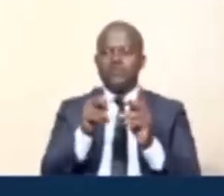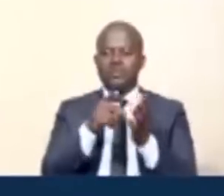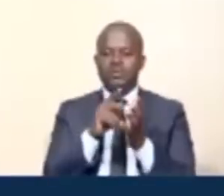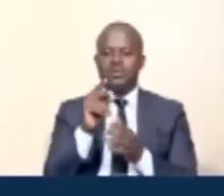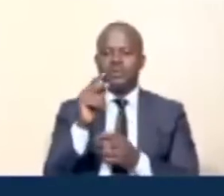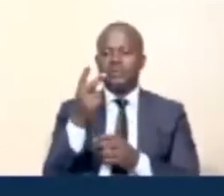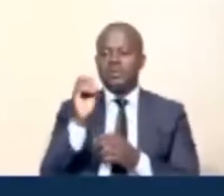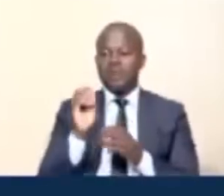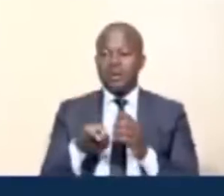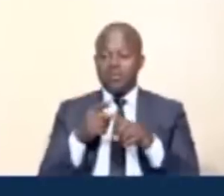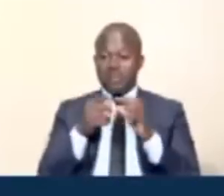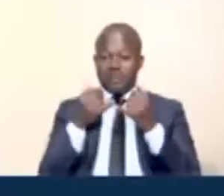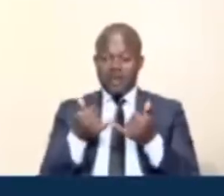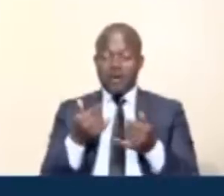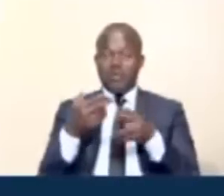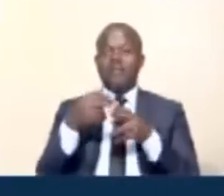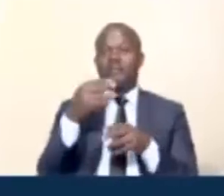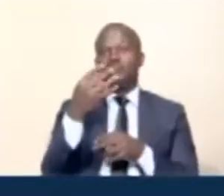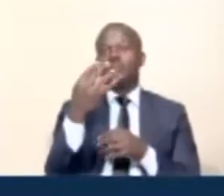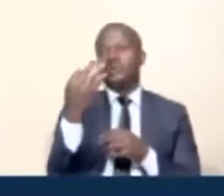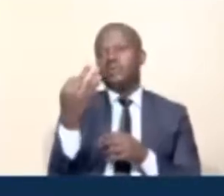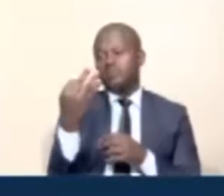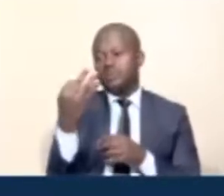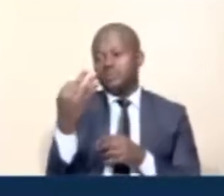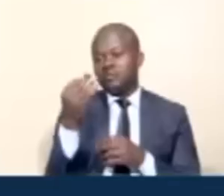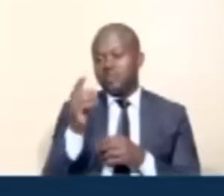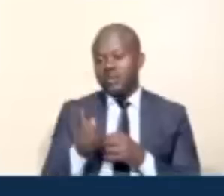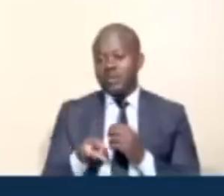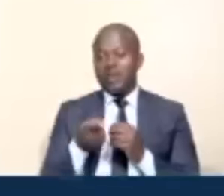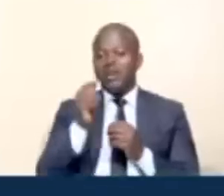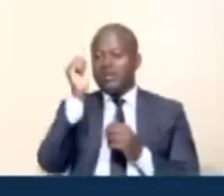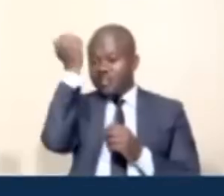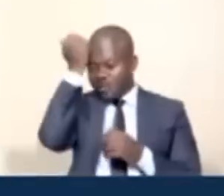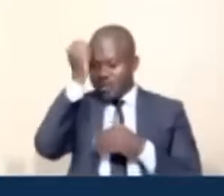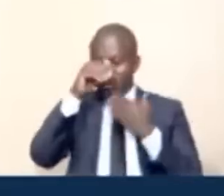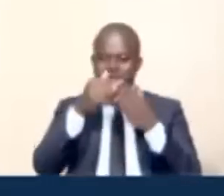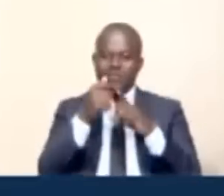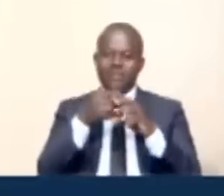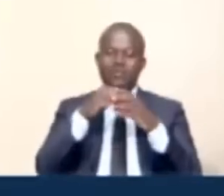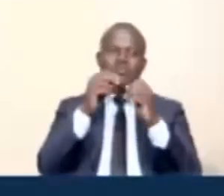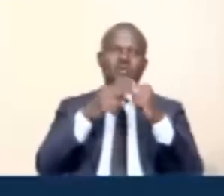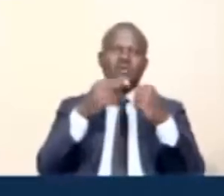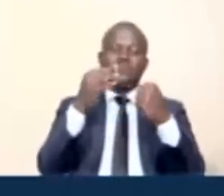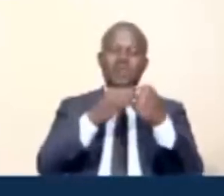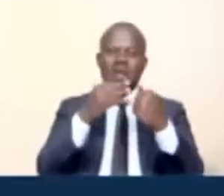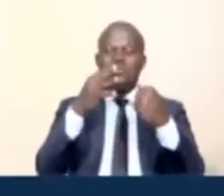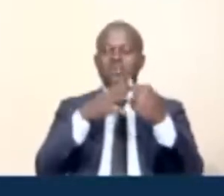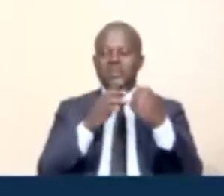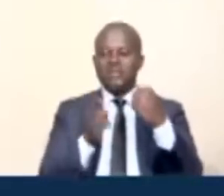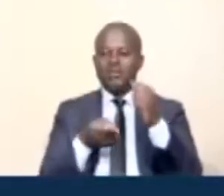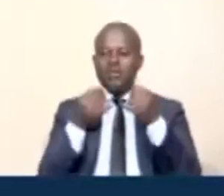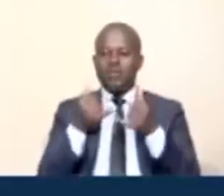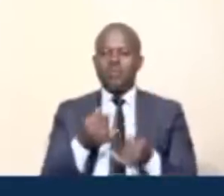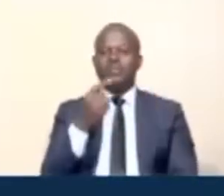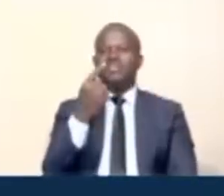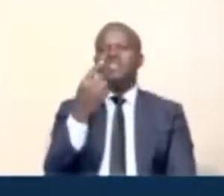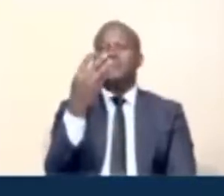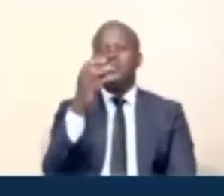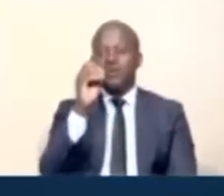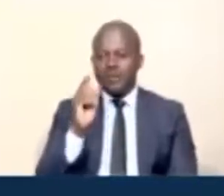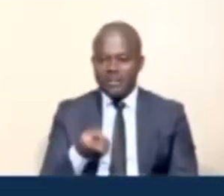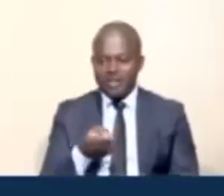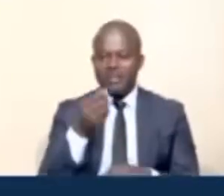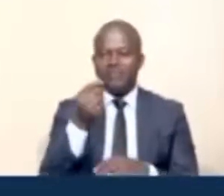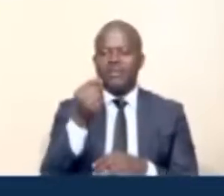ubu autorisation ni 43,000. Asiranse yavuye muri ayo yose nkubwira za 70,000, 80,000, 90,000, 200,000